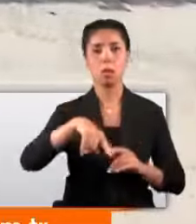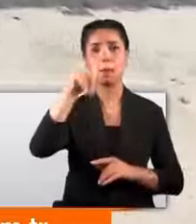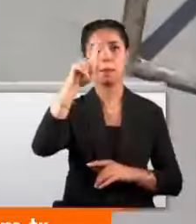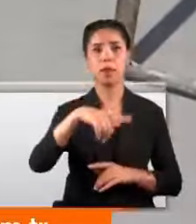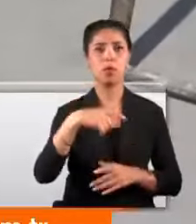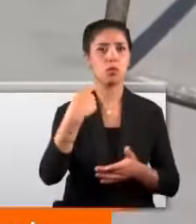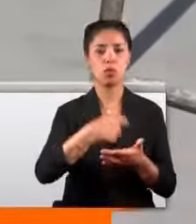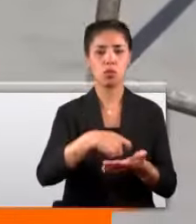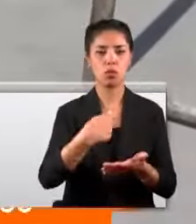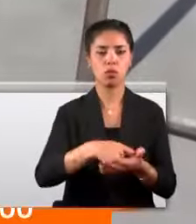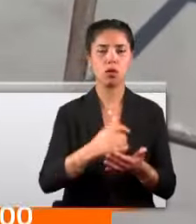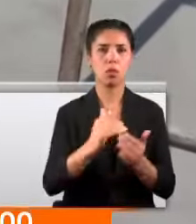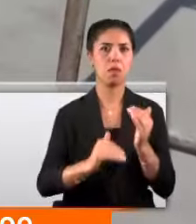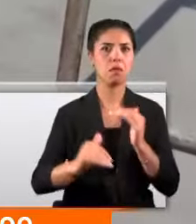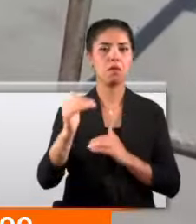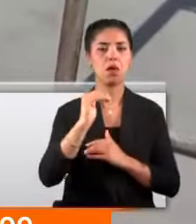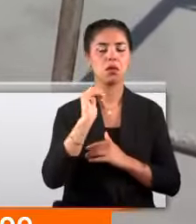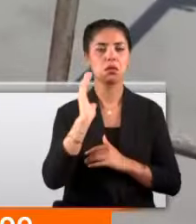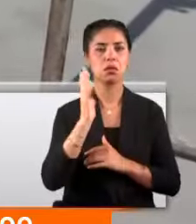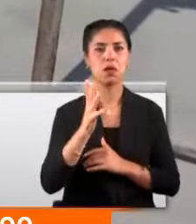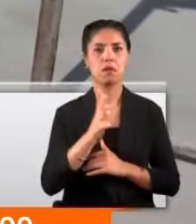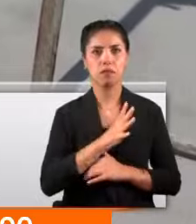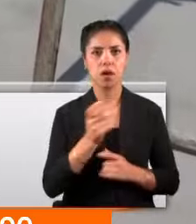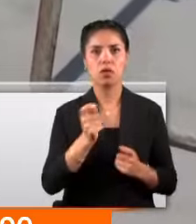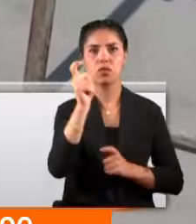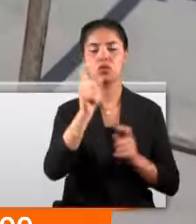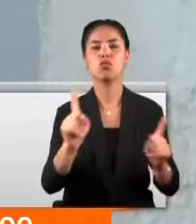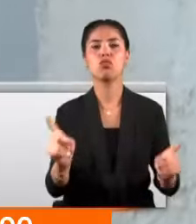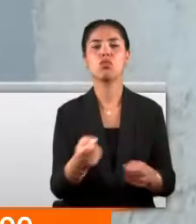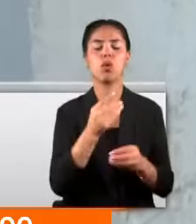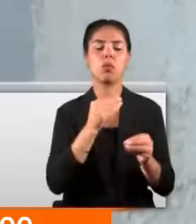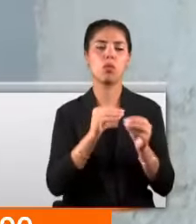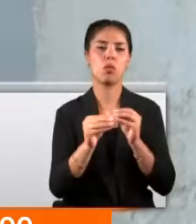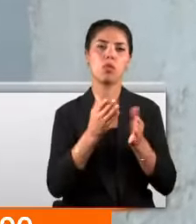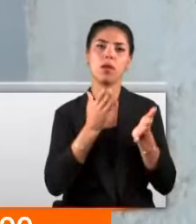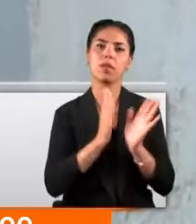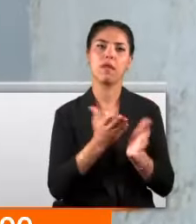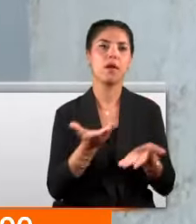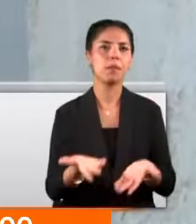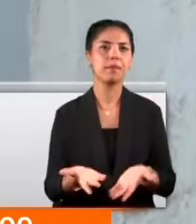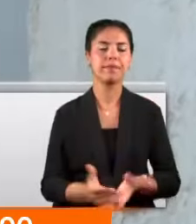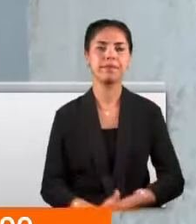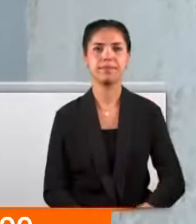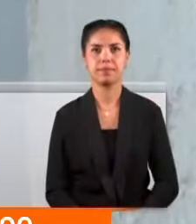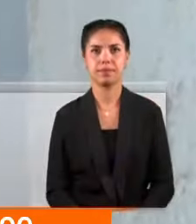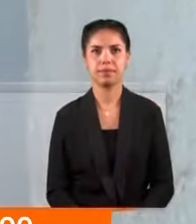yevmiyeler hatırı sayılır düzeyde arttı. Ama eleman sıkıntısı hala aşılamadı.